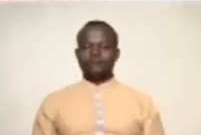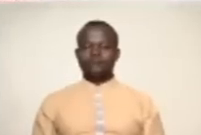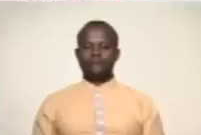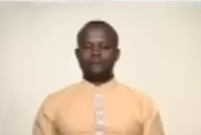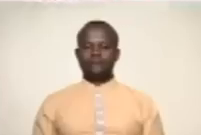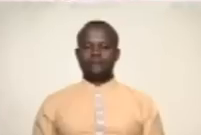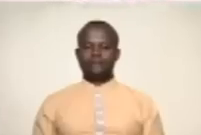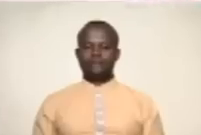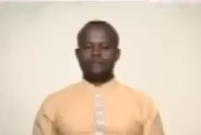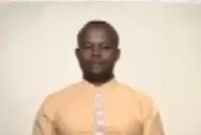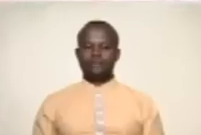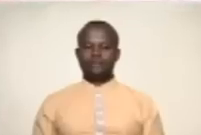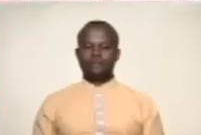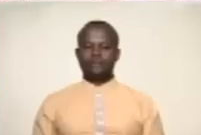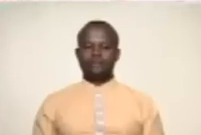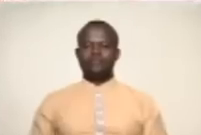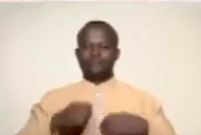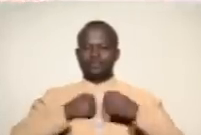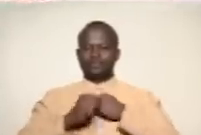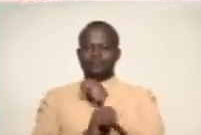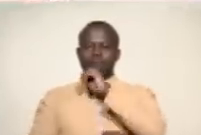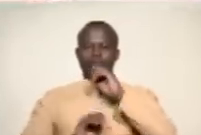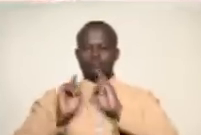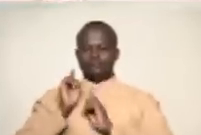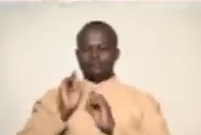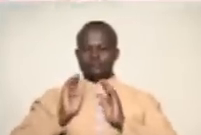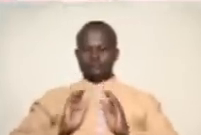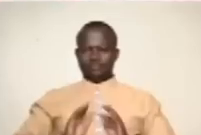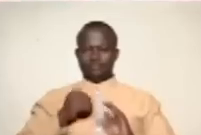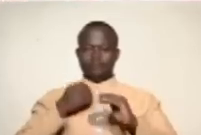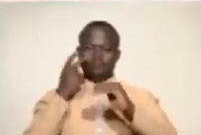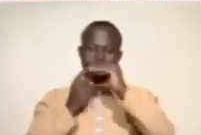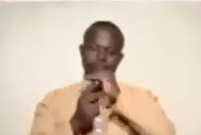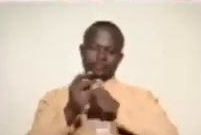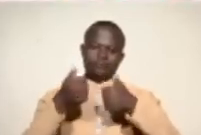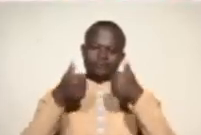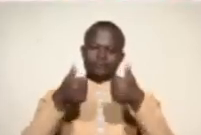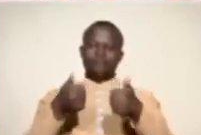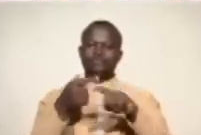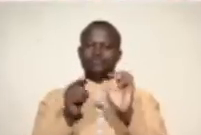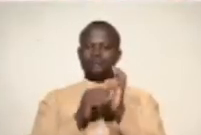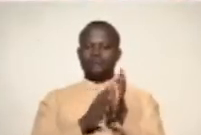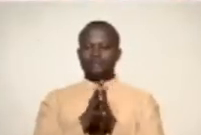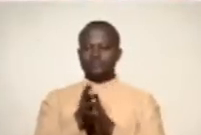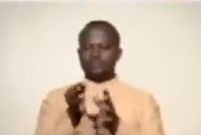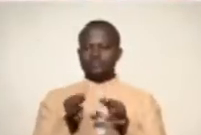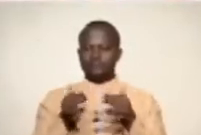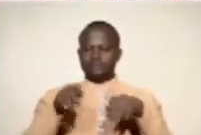and forward looking. U Rwanda ni igihugu gitekanye gifite icyerekezo cyiza. Ndetse no gushora imari